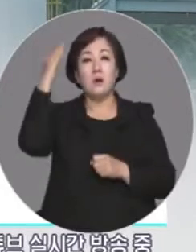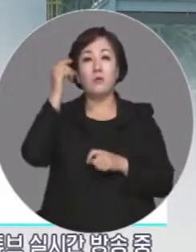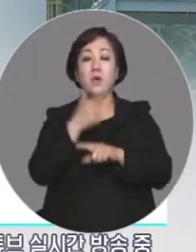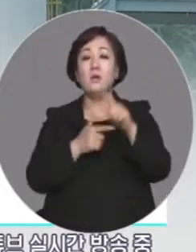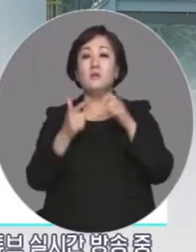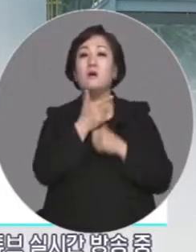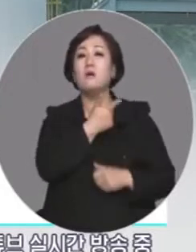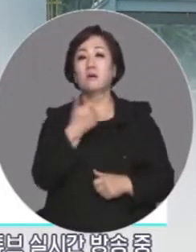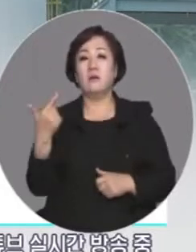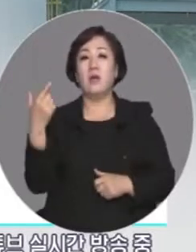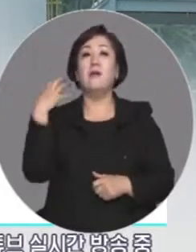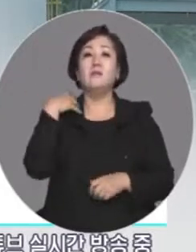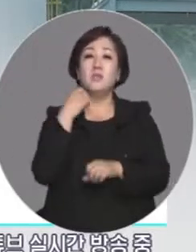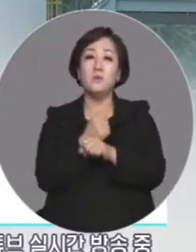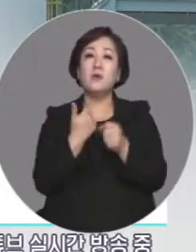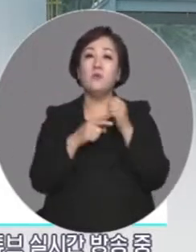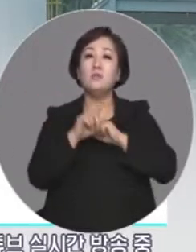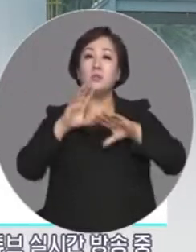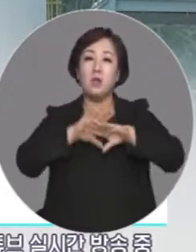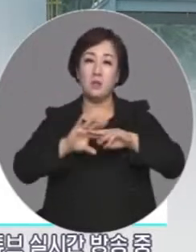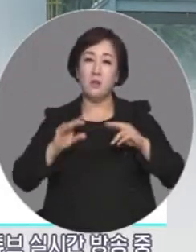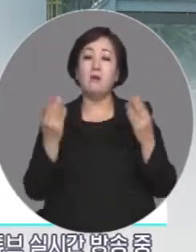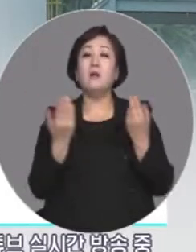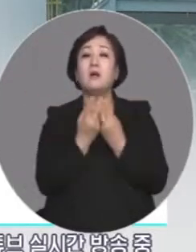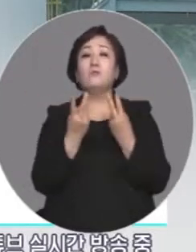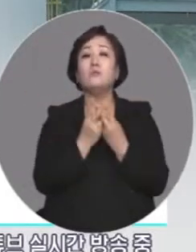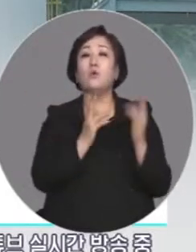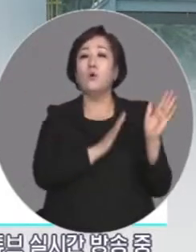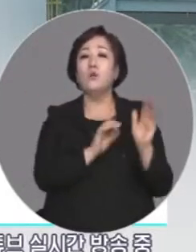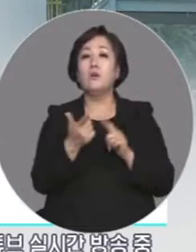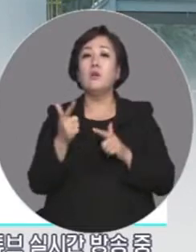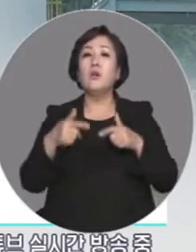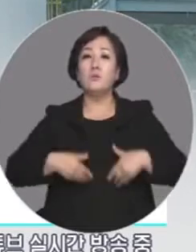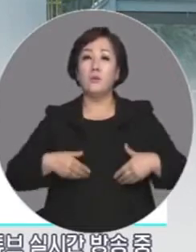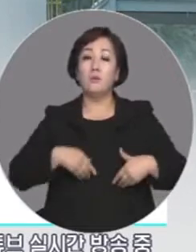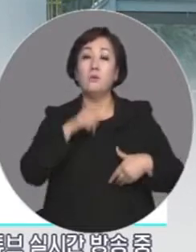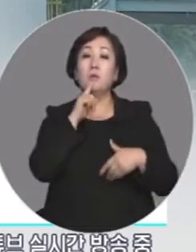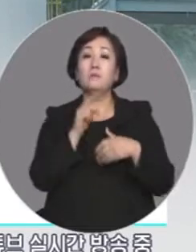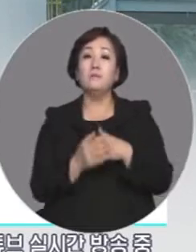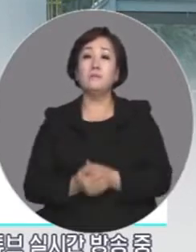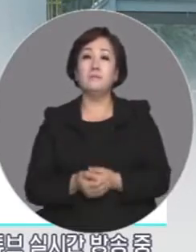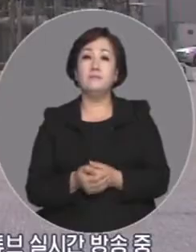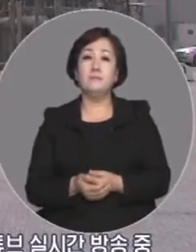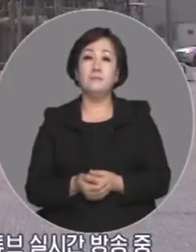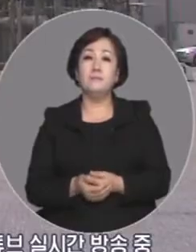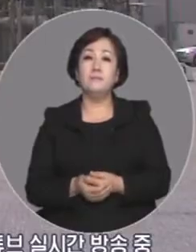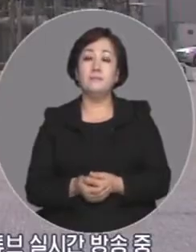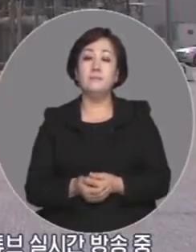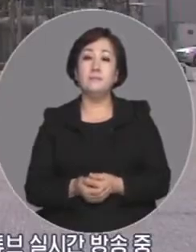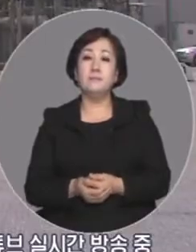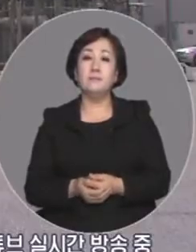지위를 확보하기 위해선 해결해야 할 과제도 수두룩합니다. 김진구 기자입니다.